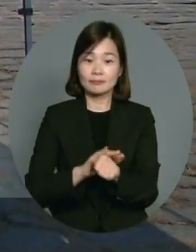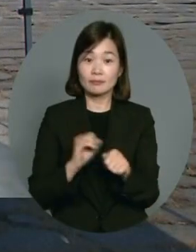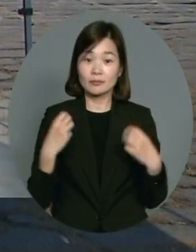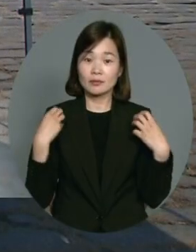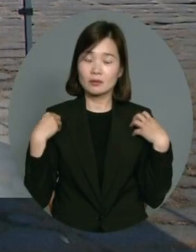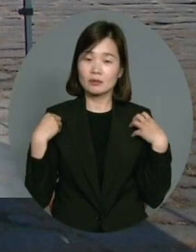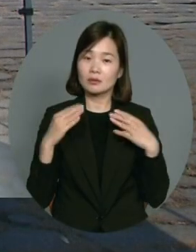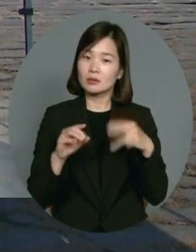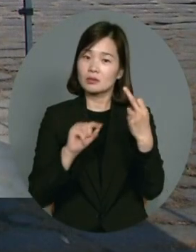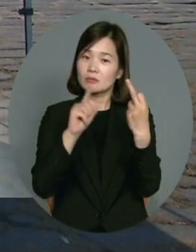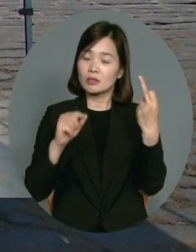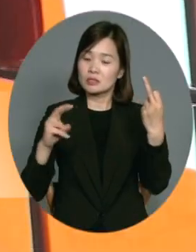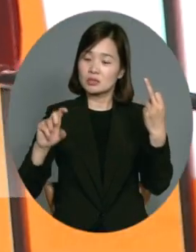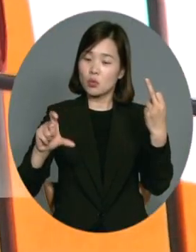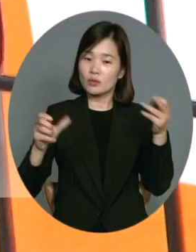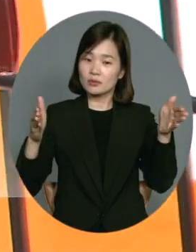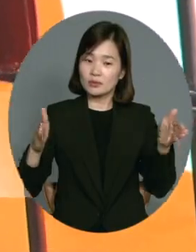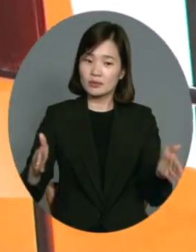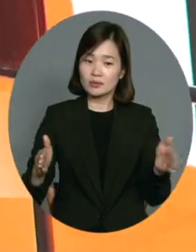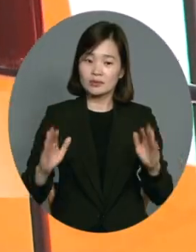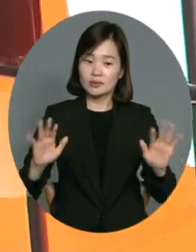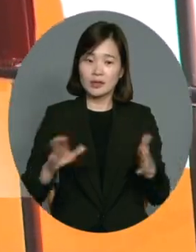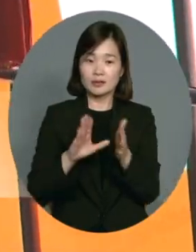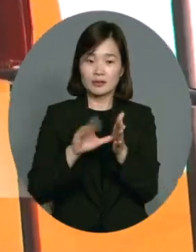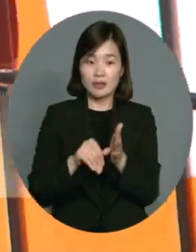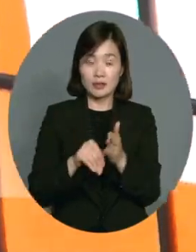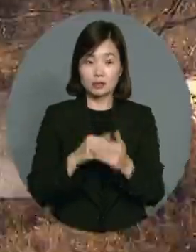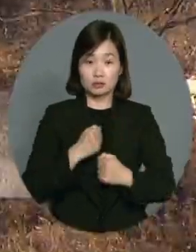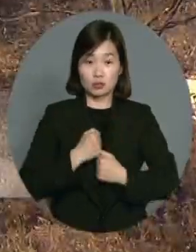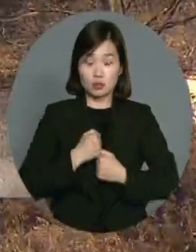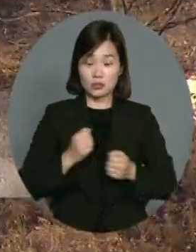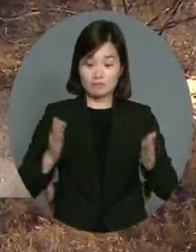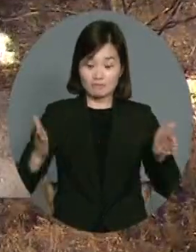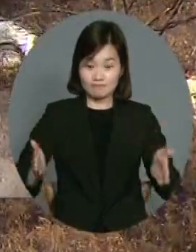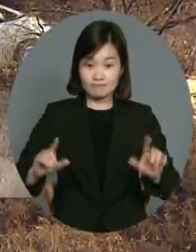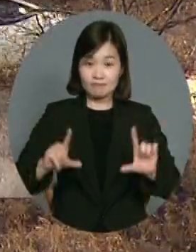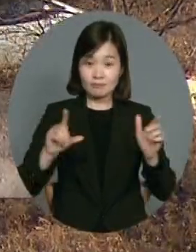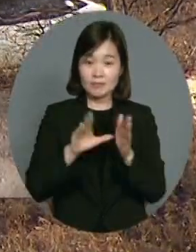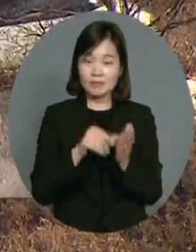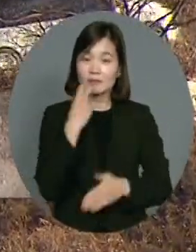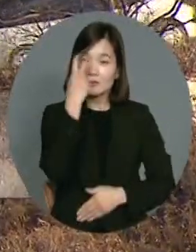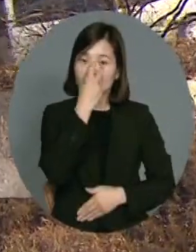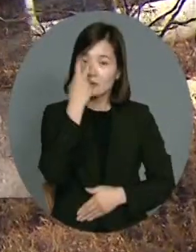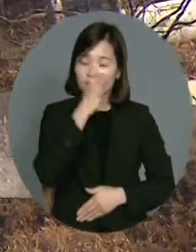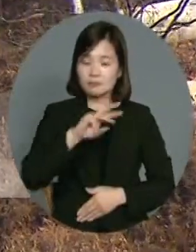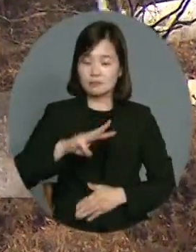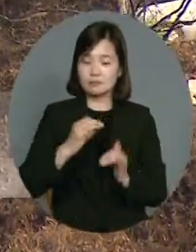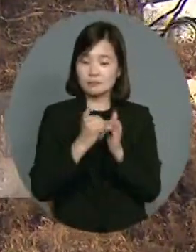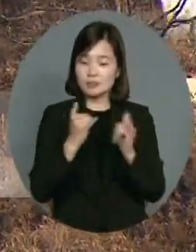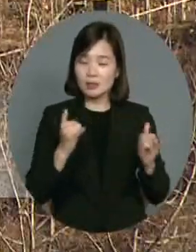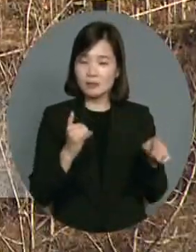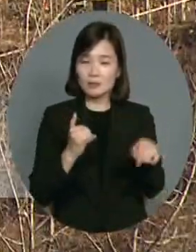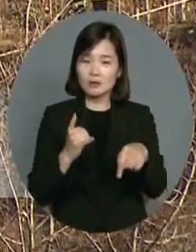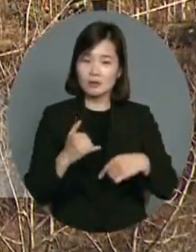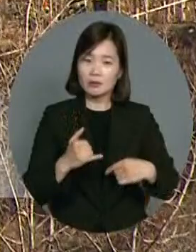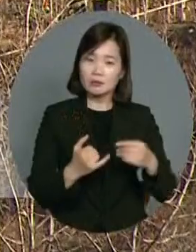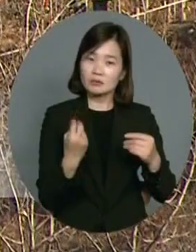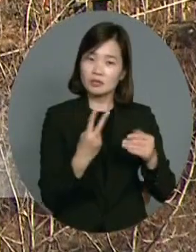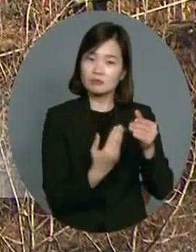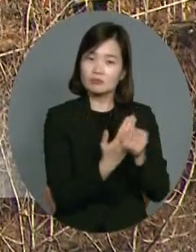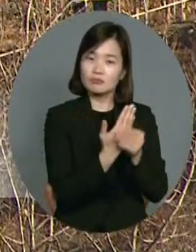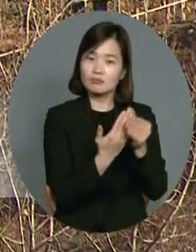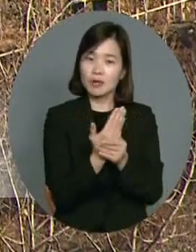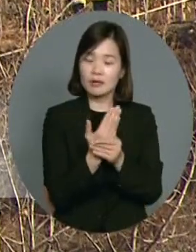경상북도는 다음 달 15일까지 이어지는 가을철 산불 조심 기간에 산불 감시원 300여 명을 산불 취약지와